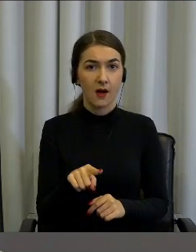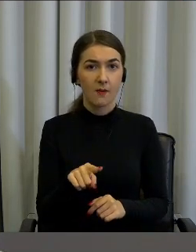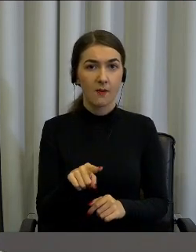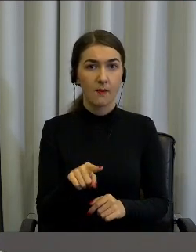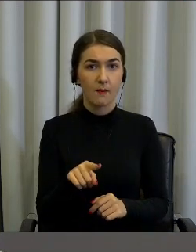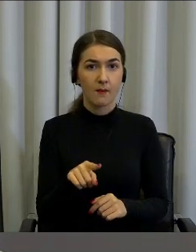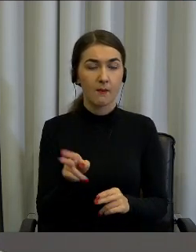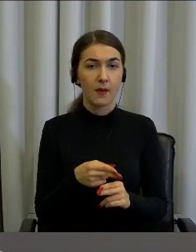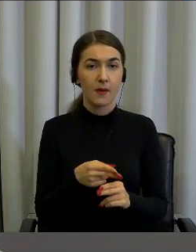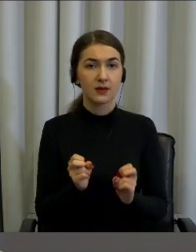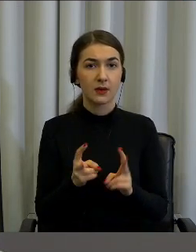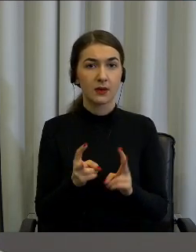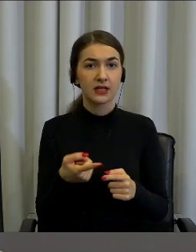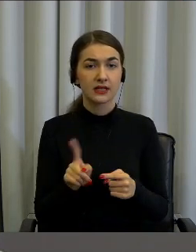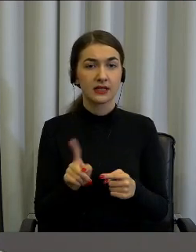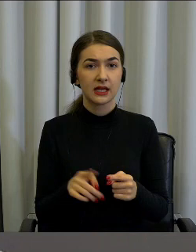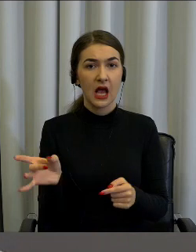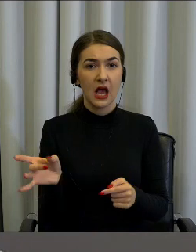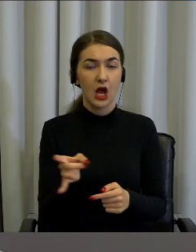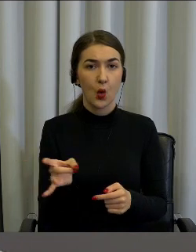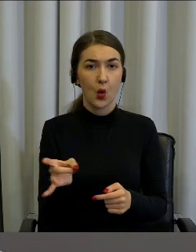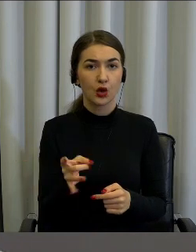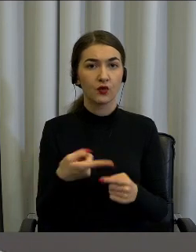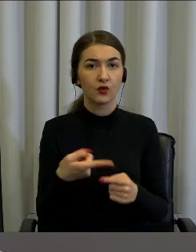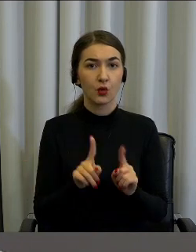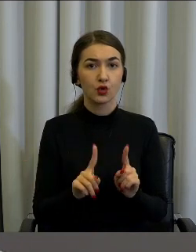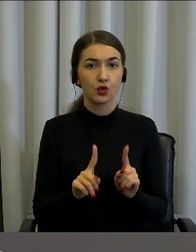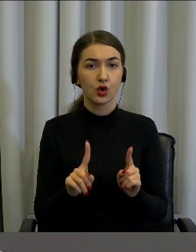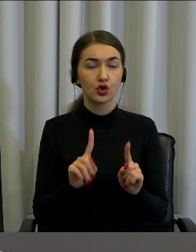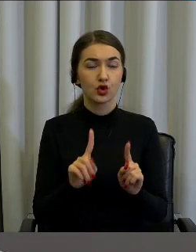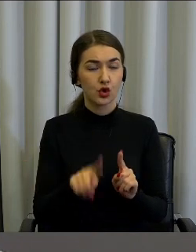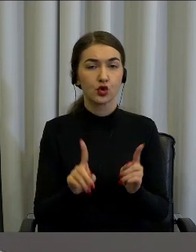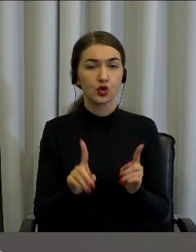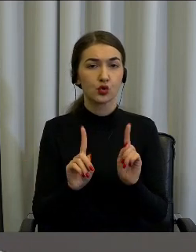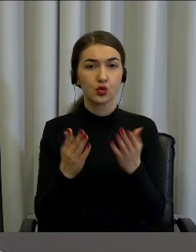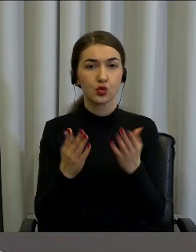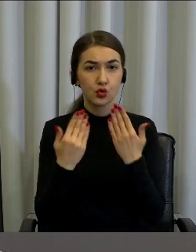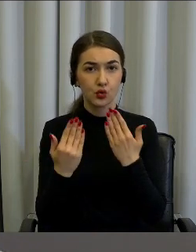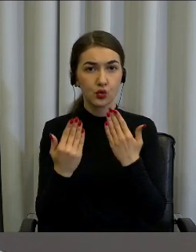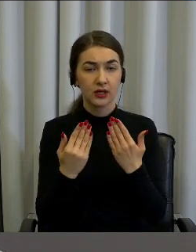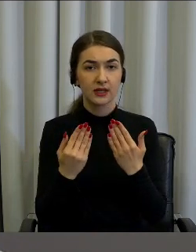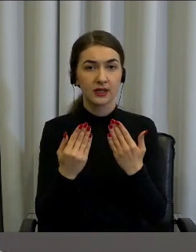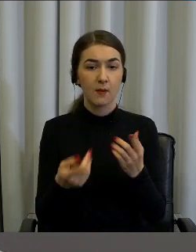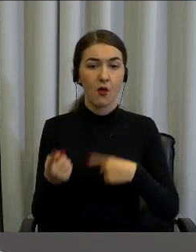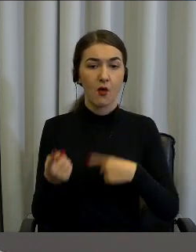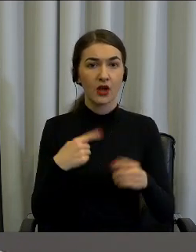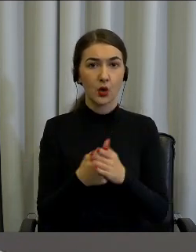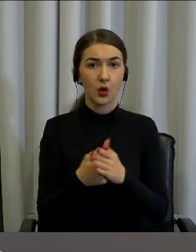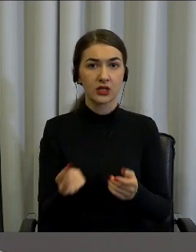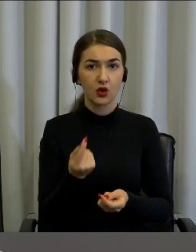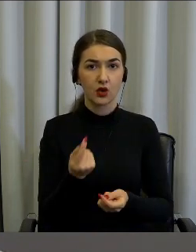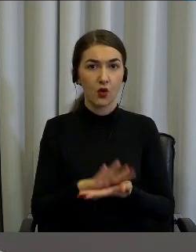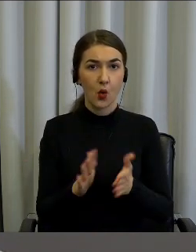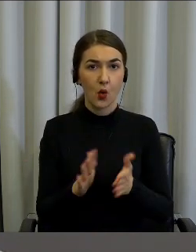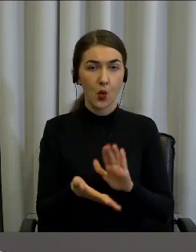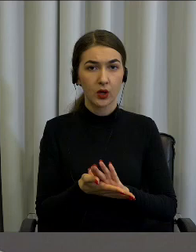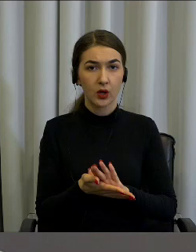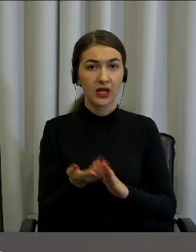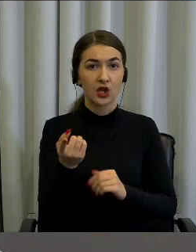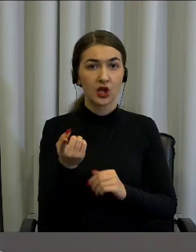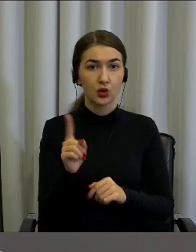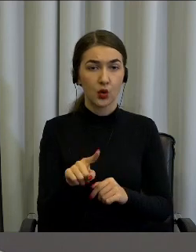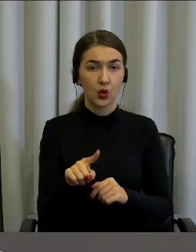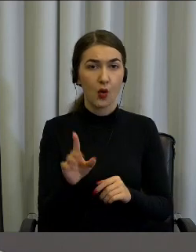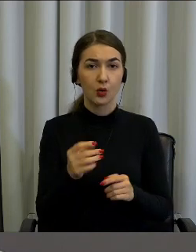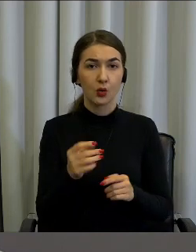спецій цих регіонів в тому що стосується повернення до зернової угоди то про цю